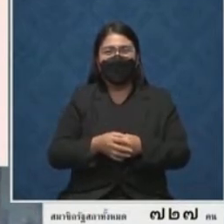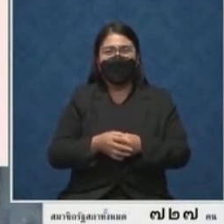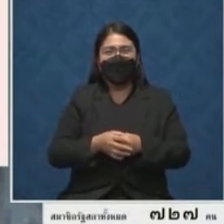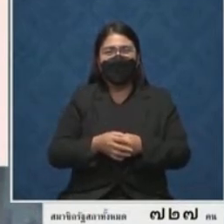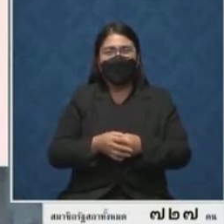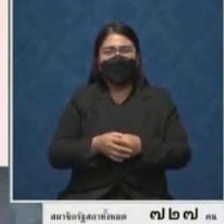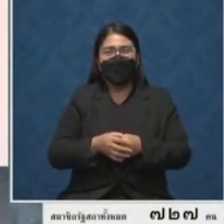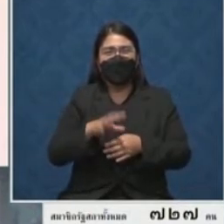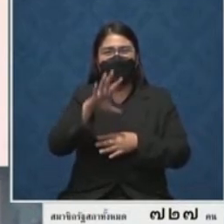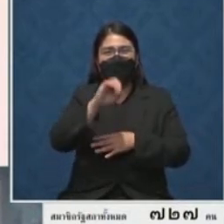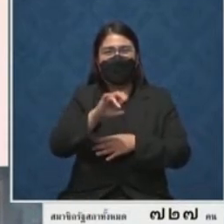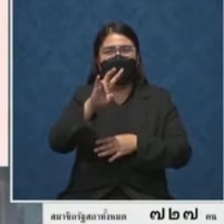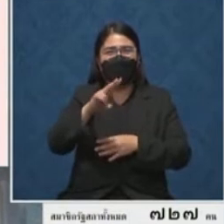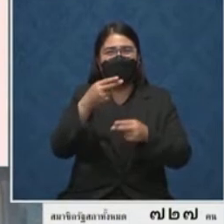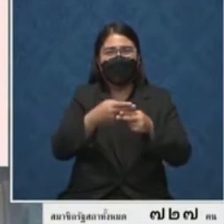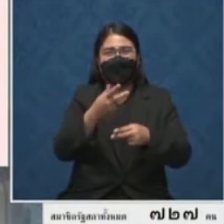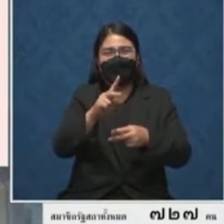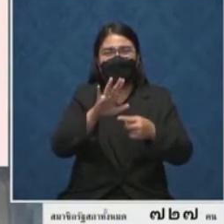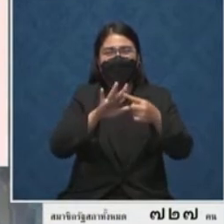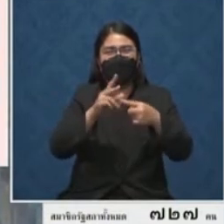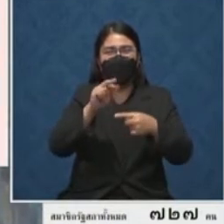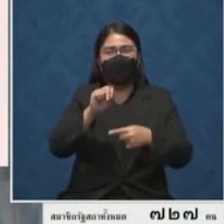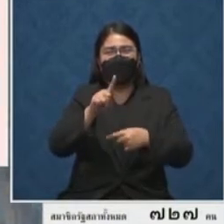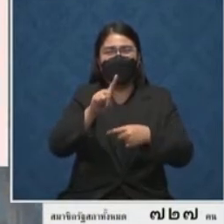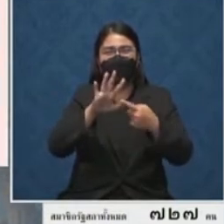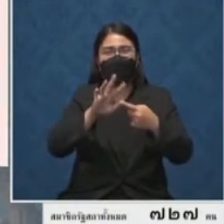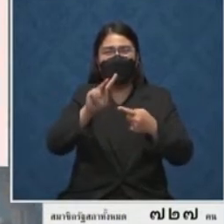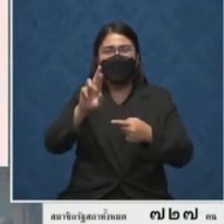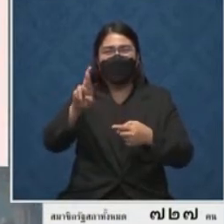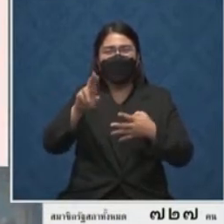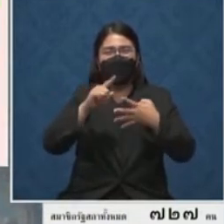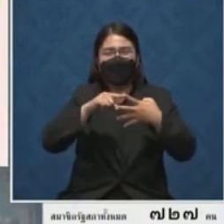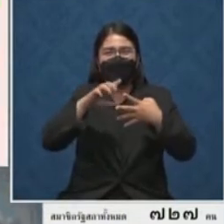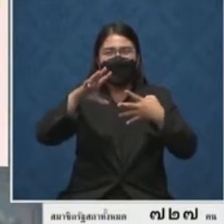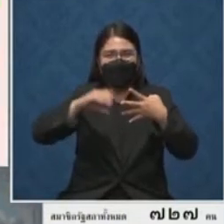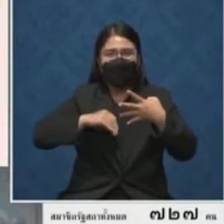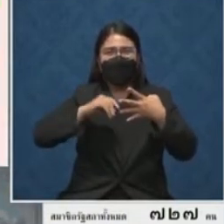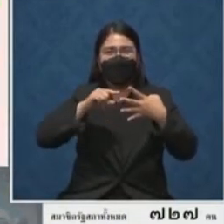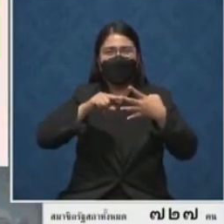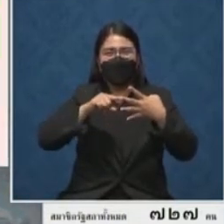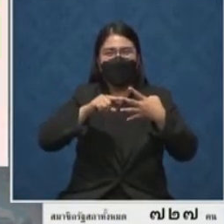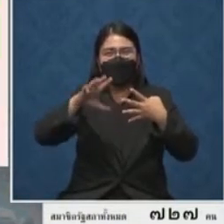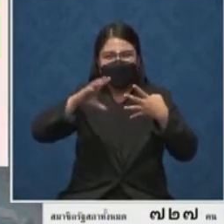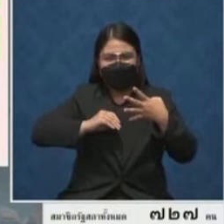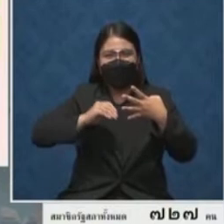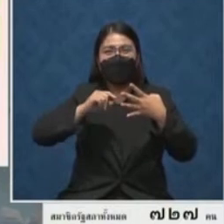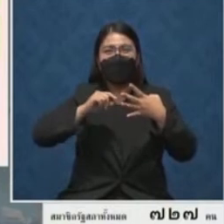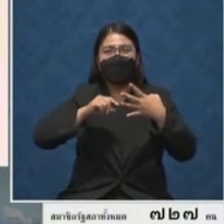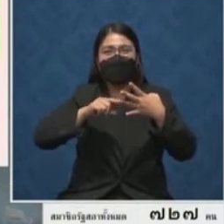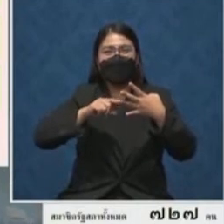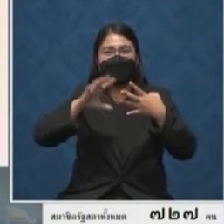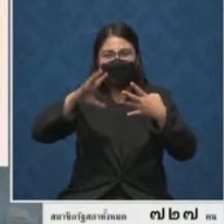รีชาชนะภัยชนะชัย 1รับหลักการครับ2รับหลักการ3รับหลัก